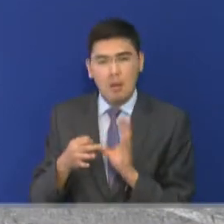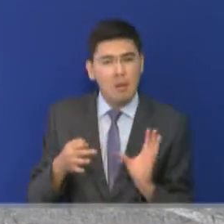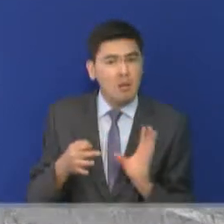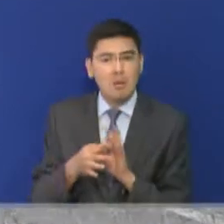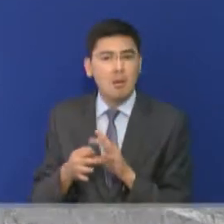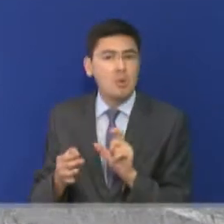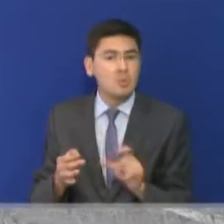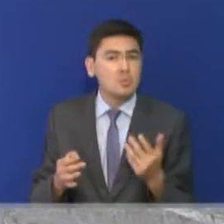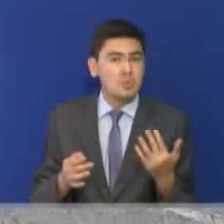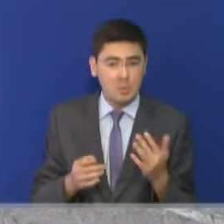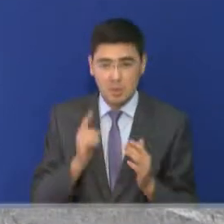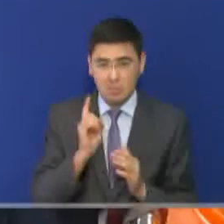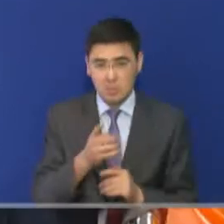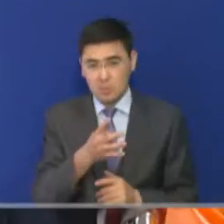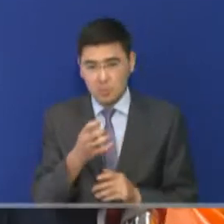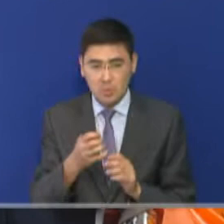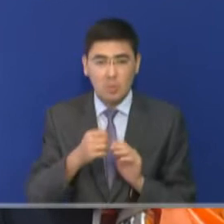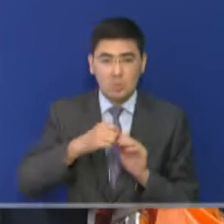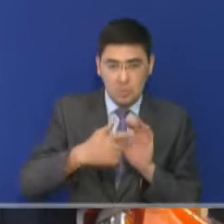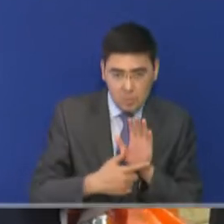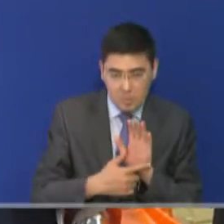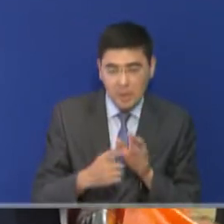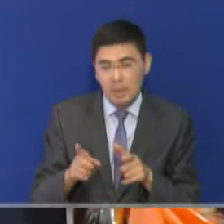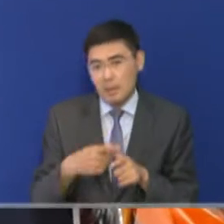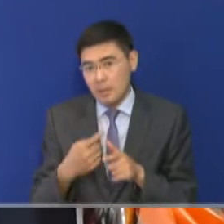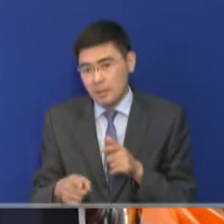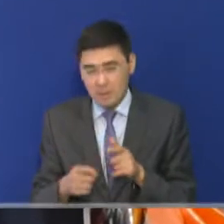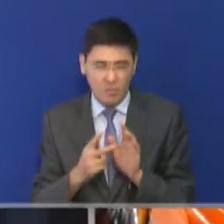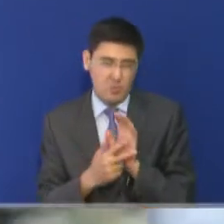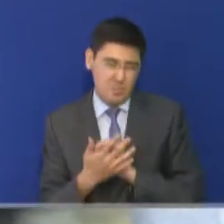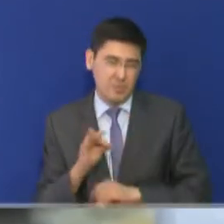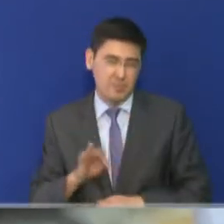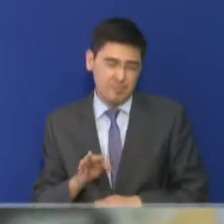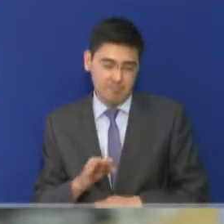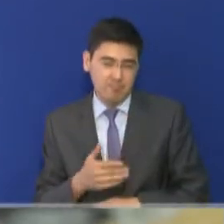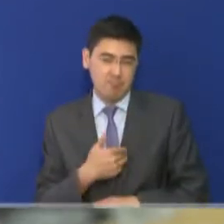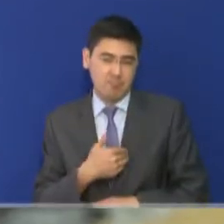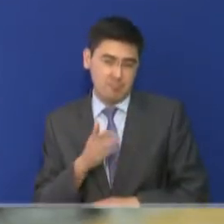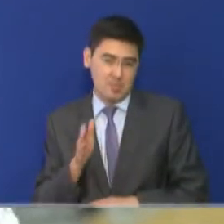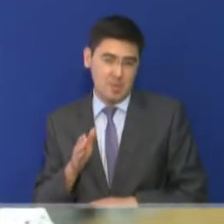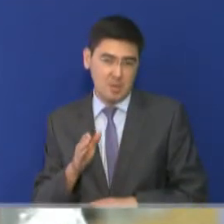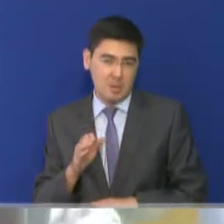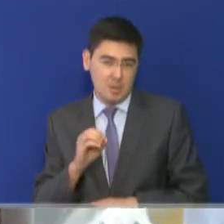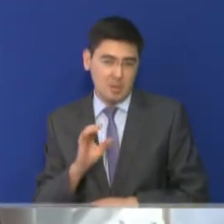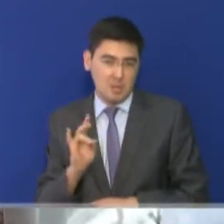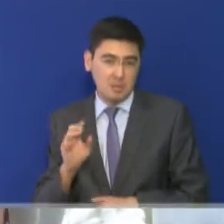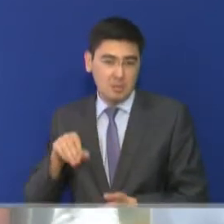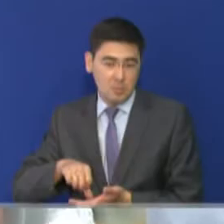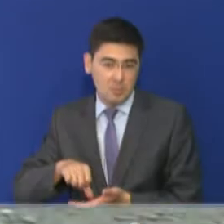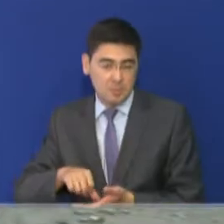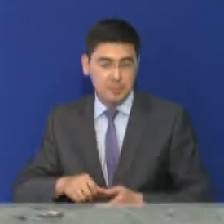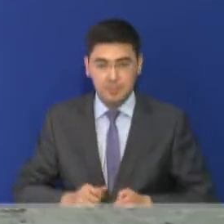тест тапсыруға 1417 адам, немесе түлектердің 85% ниет білдірген. Атап өтерлігі, 11